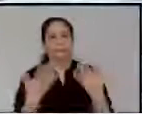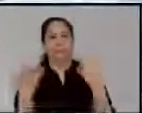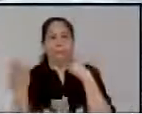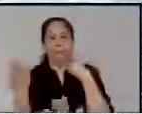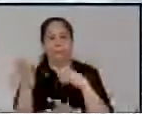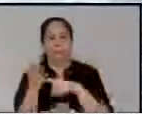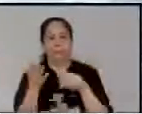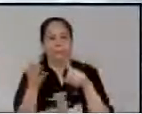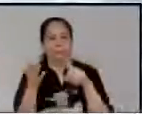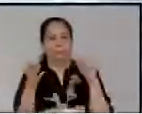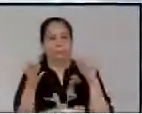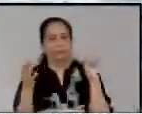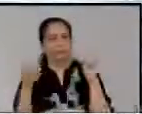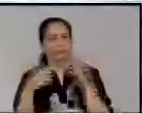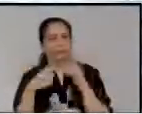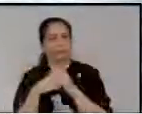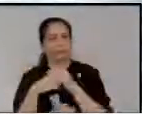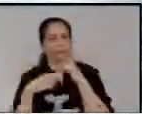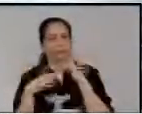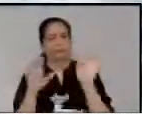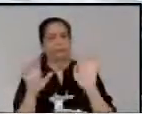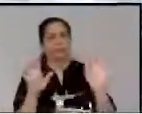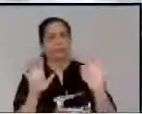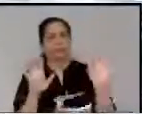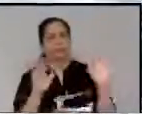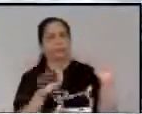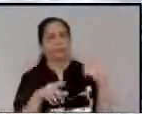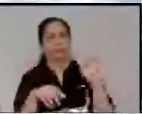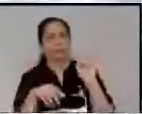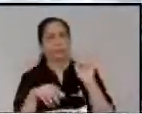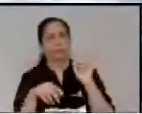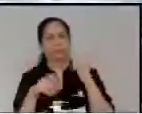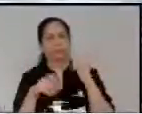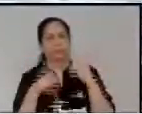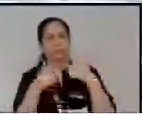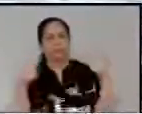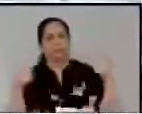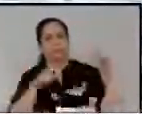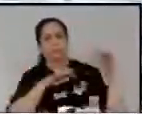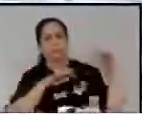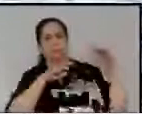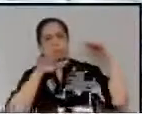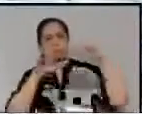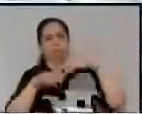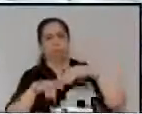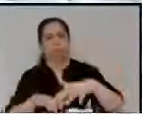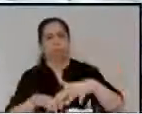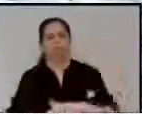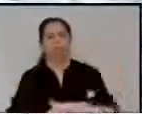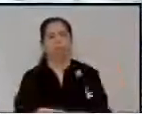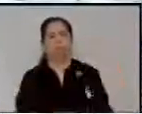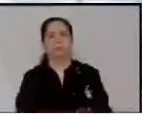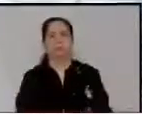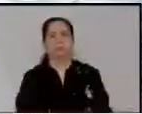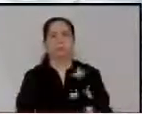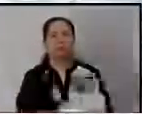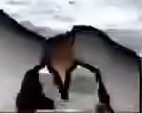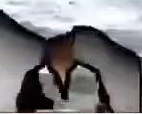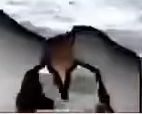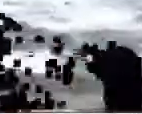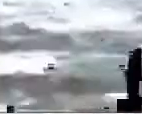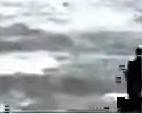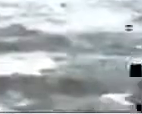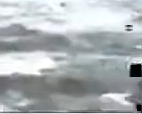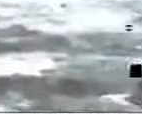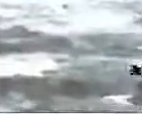Nay? Oo, ang pait ng pamasko namin. Wala na kaming tirahan.